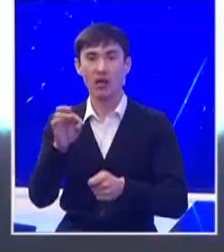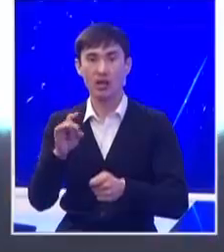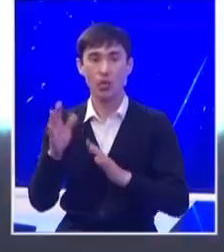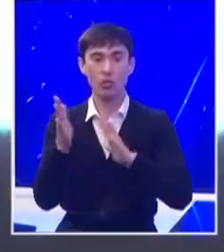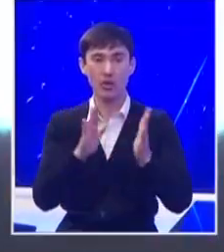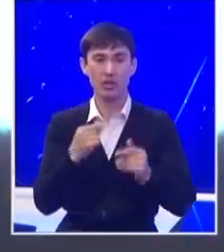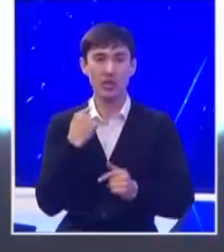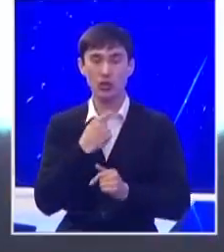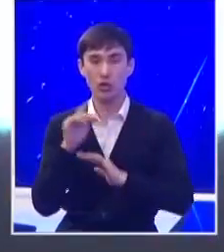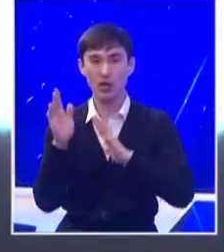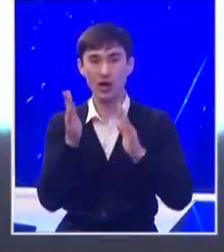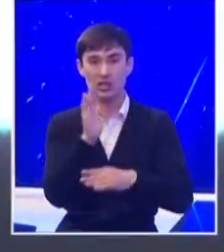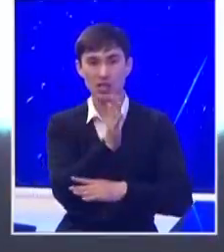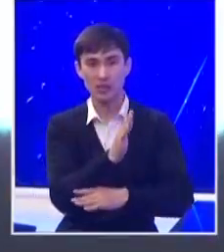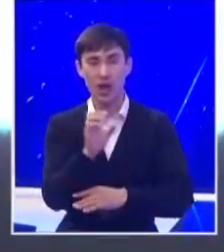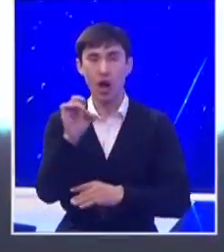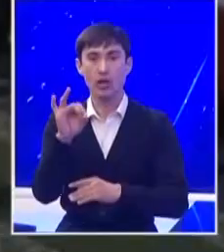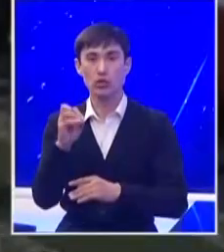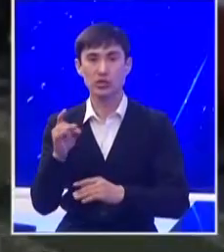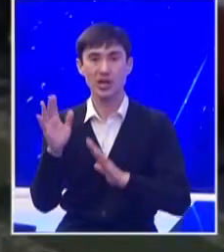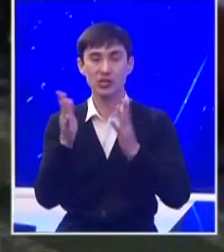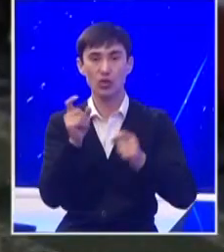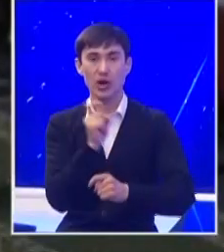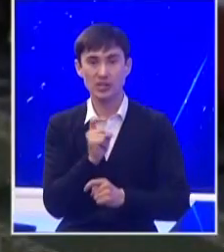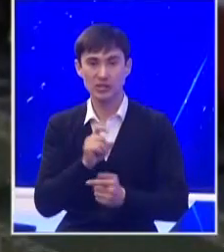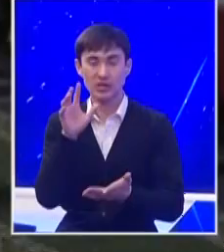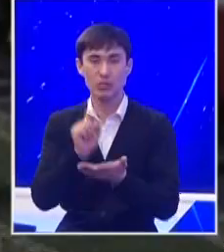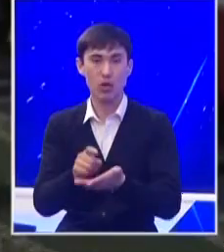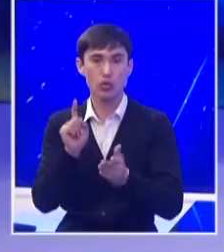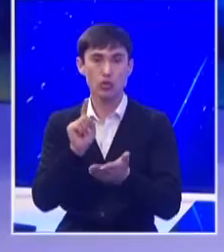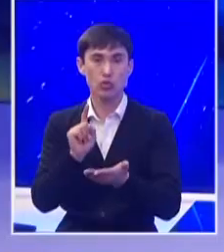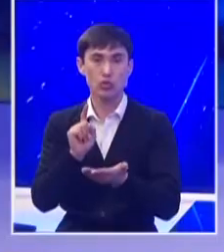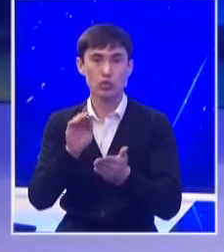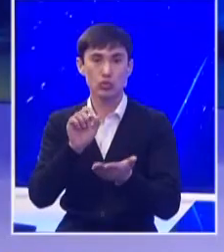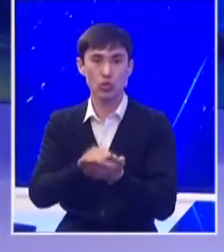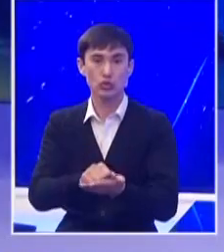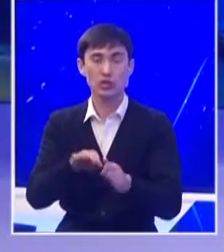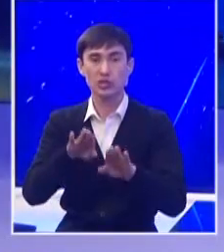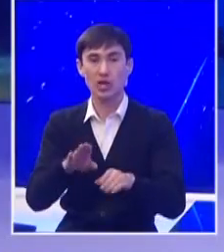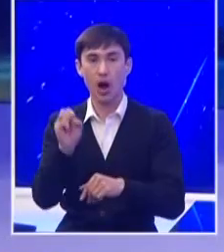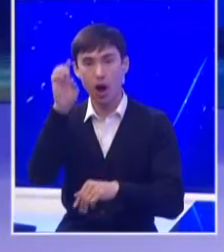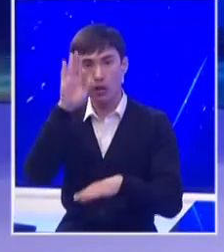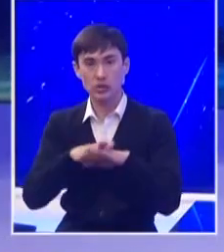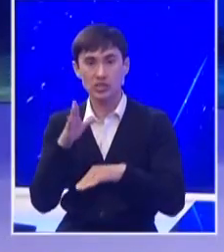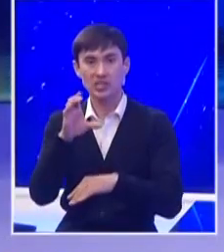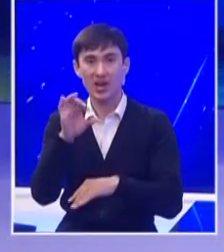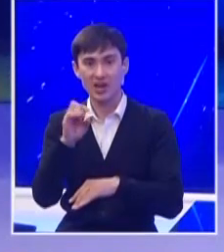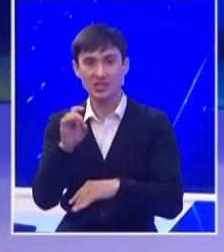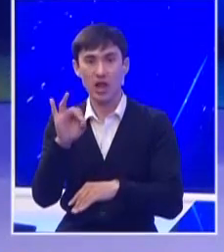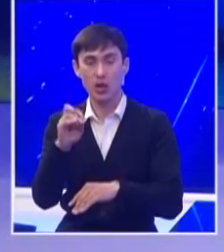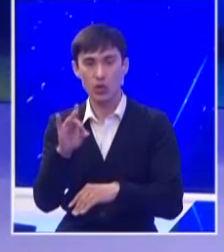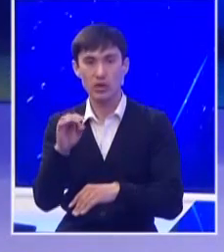Талуорган, Агаштары, Алакольское лесное хозяйство. Занимал должности акима Сарканского, Алакольского и Имбиши Казахского районов.